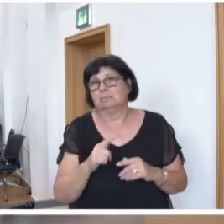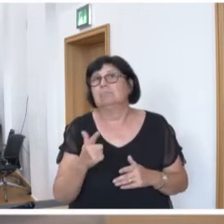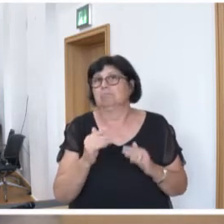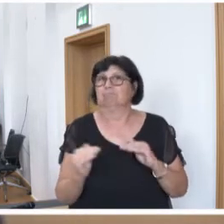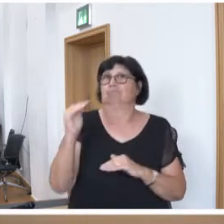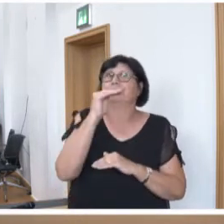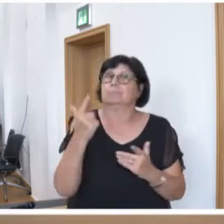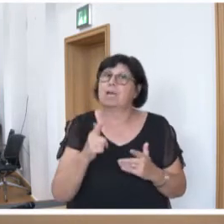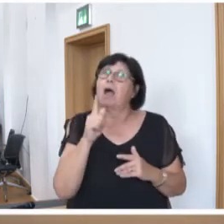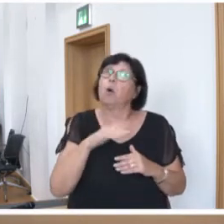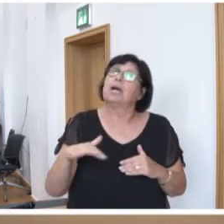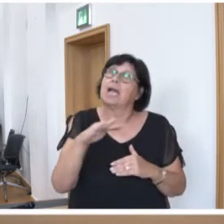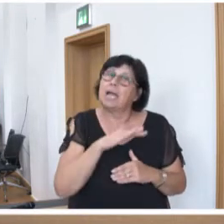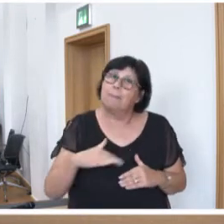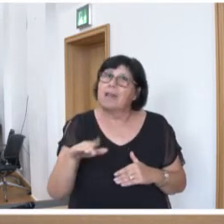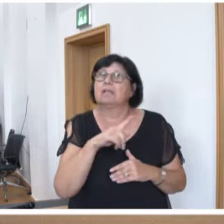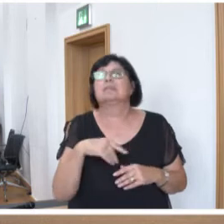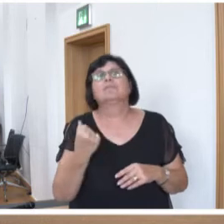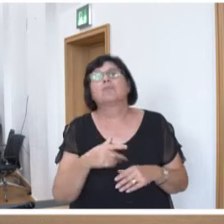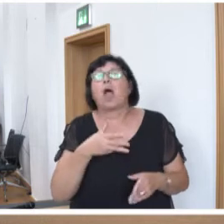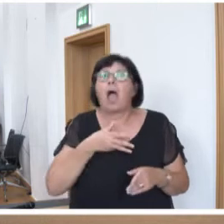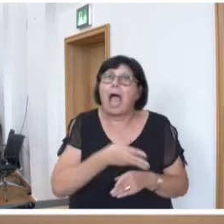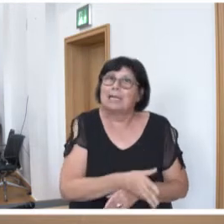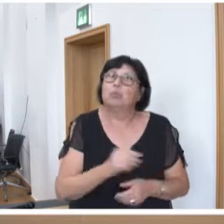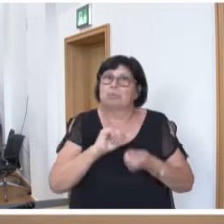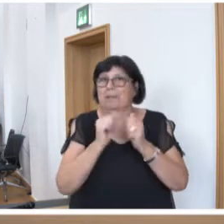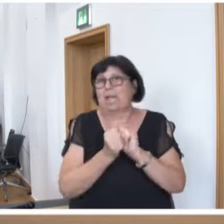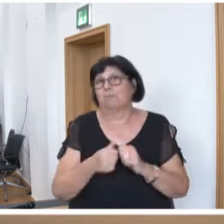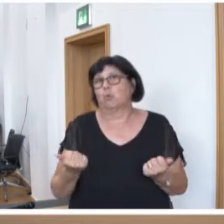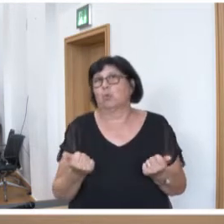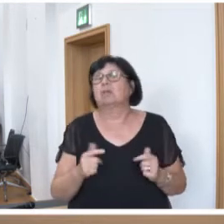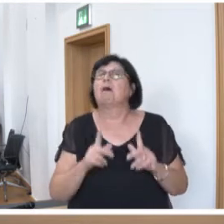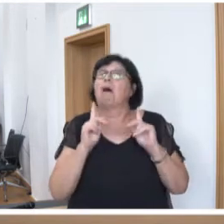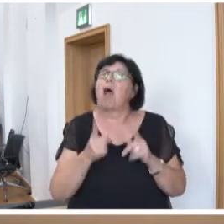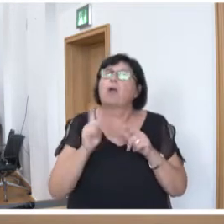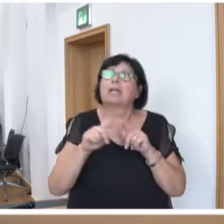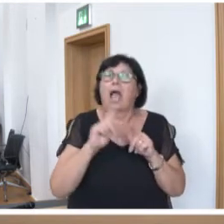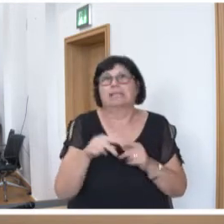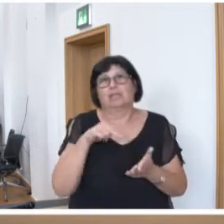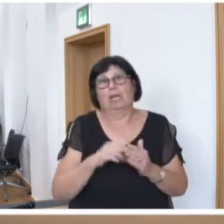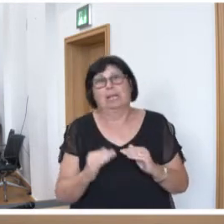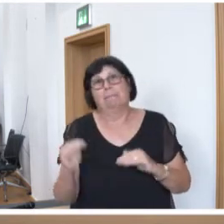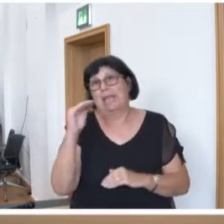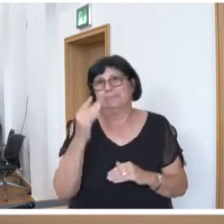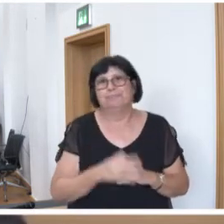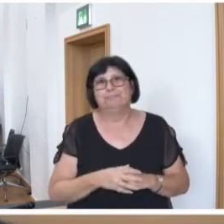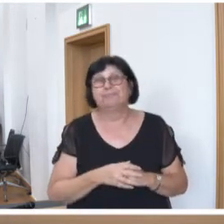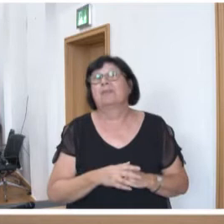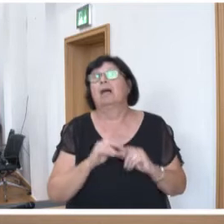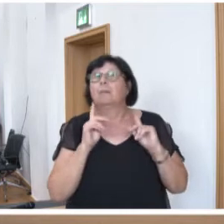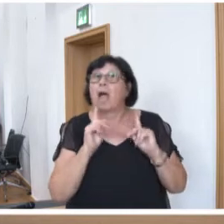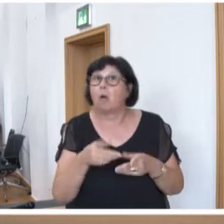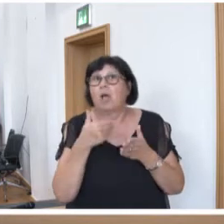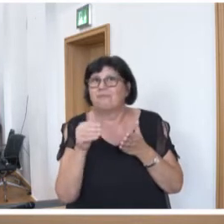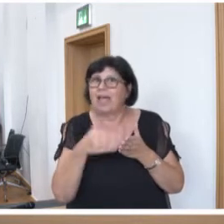wir einen Aufschlag, was die quartiersbezogene Armutsbekämpfung angeht. Aber hierzu an anderer Stelle gleich mehr. Wir müssen aber auch